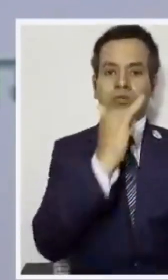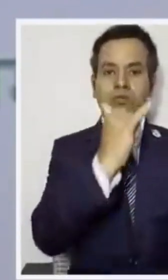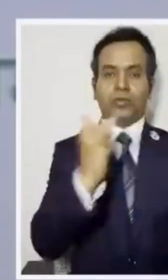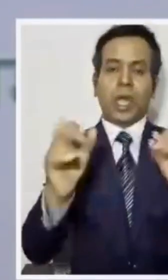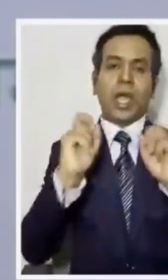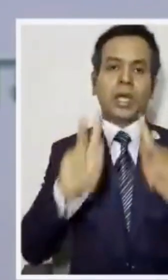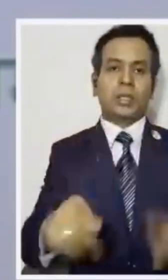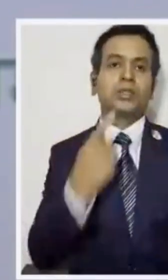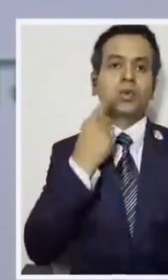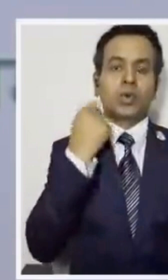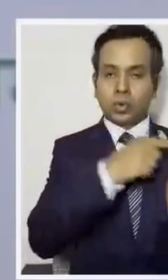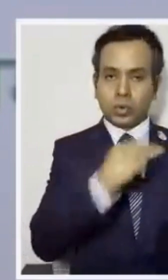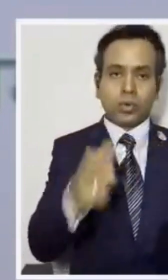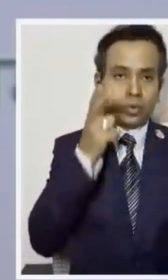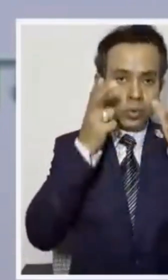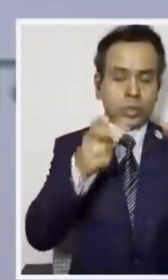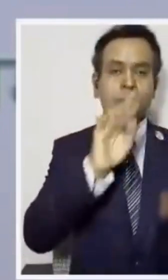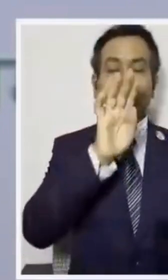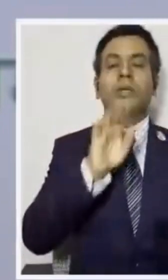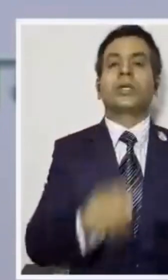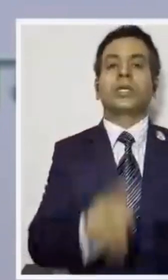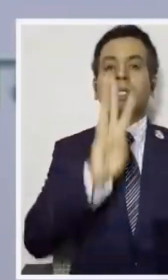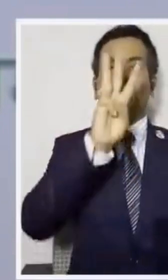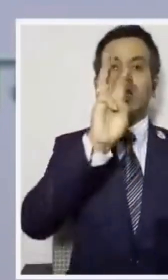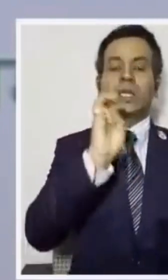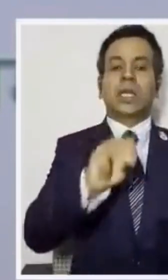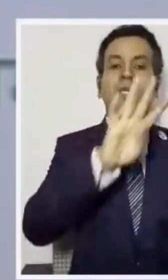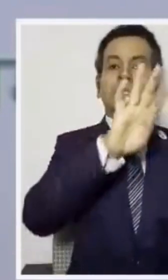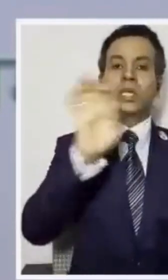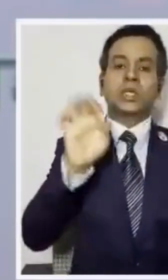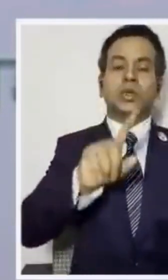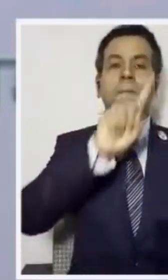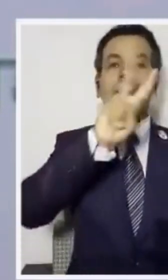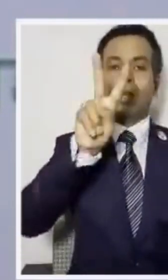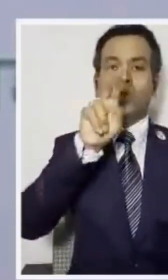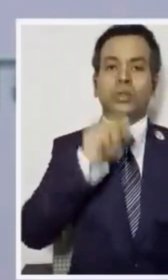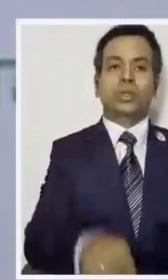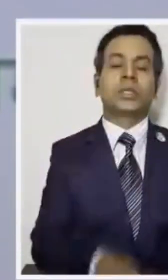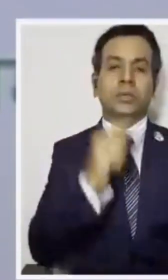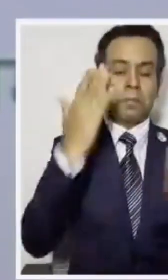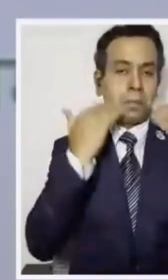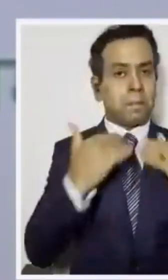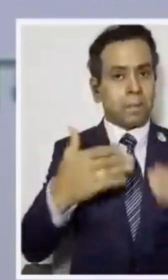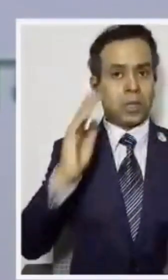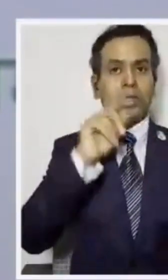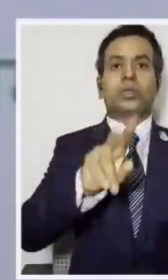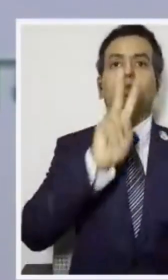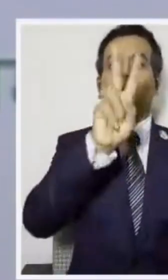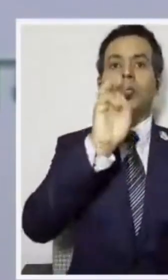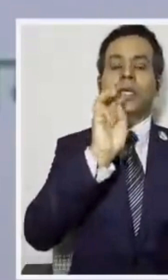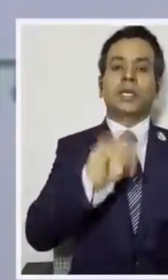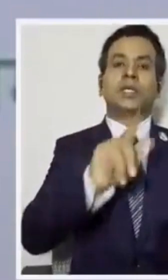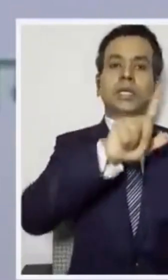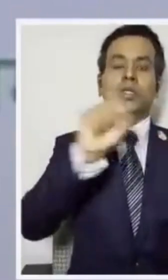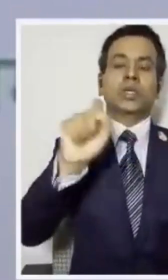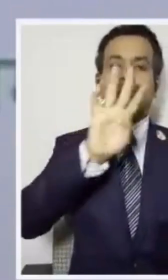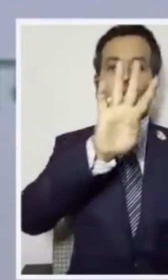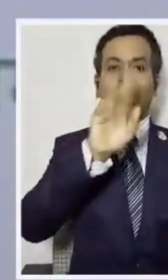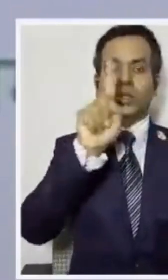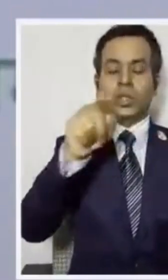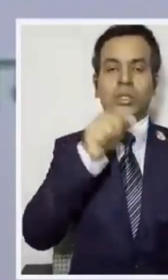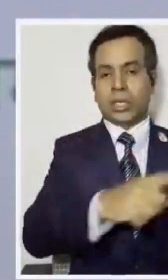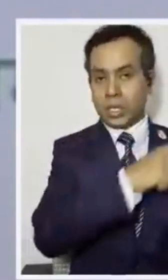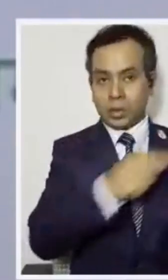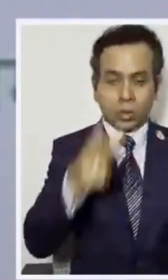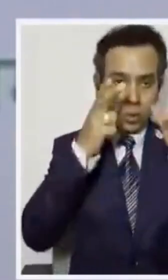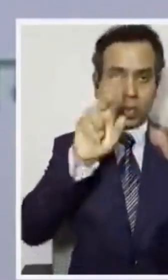3,412 জন, ছাড় পেয়েছেন 2,741 জন, এ পর্যন্ত কোয়ারেন্টাইন 2,43,960 জন, এ পর্যন্ত ছাড়